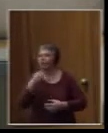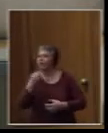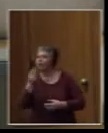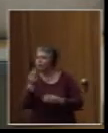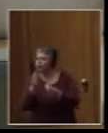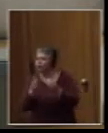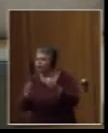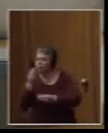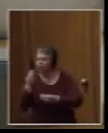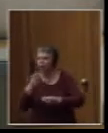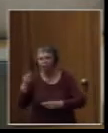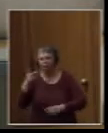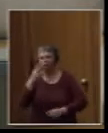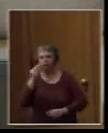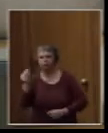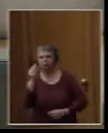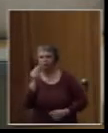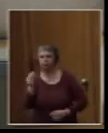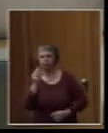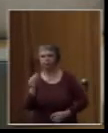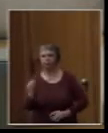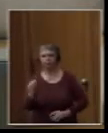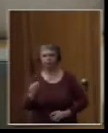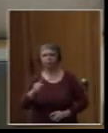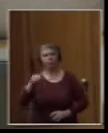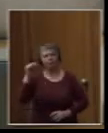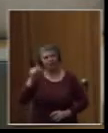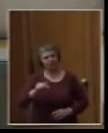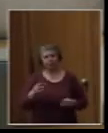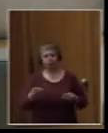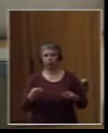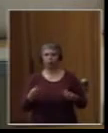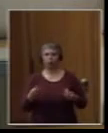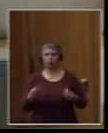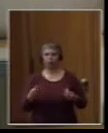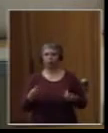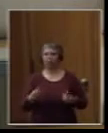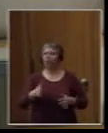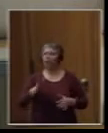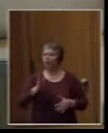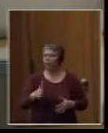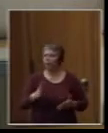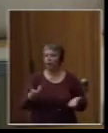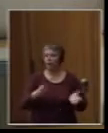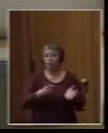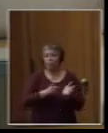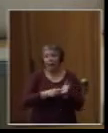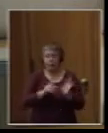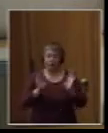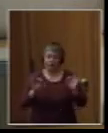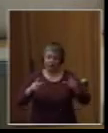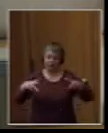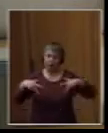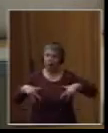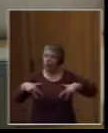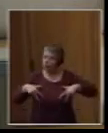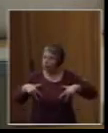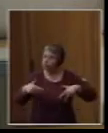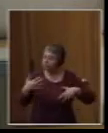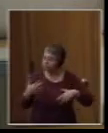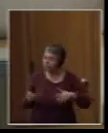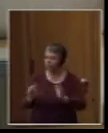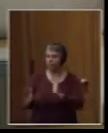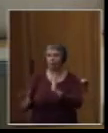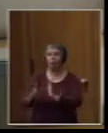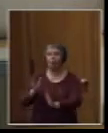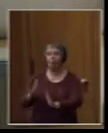ανθρώπων που πρέπει να βρίσκεται κοντά με την πρόνοια που οφείλει η πολιτεία να προσφέρει.